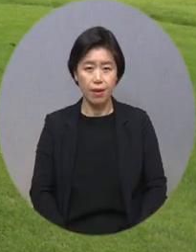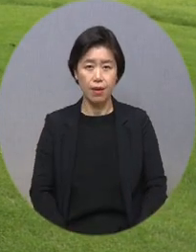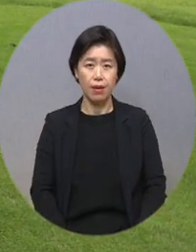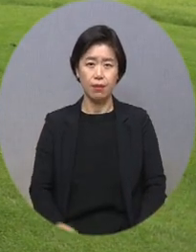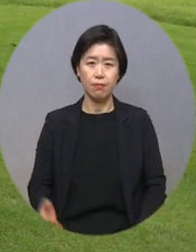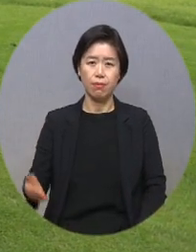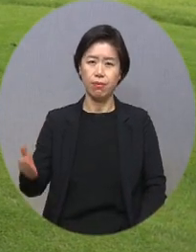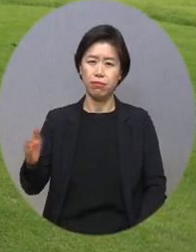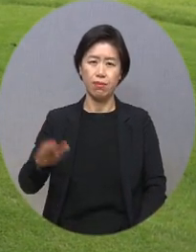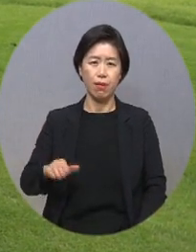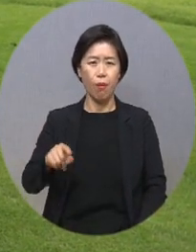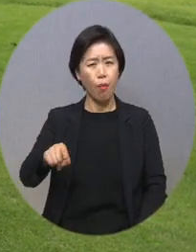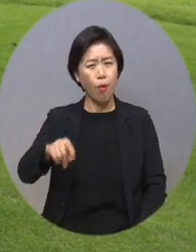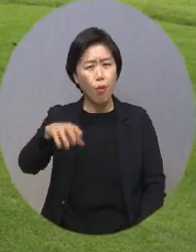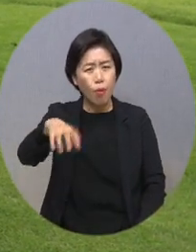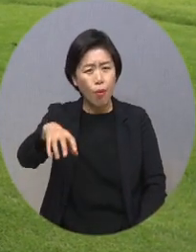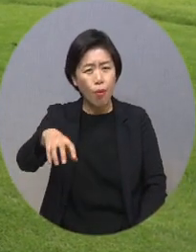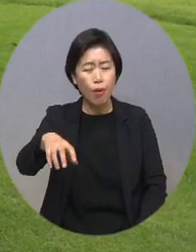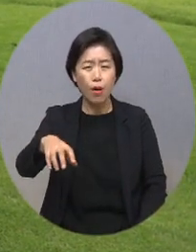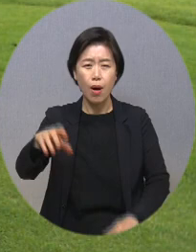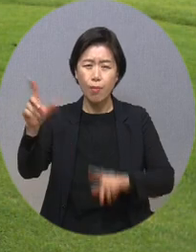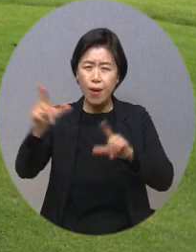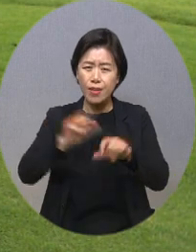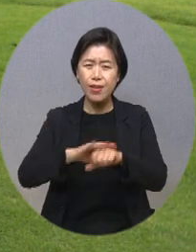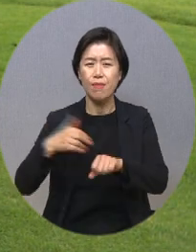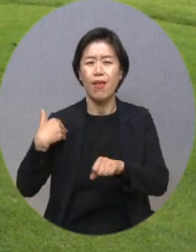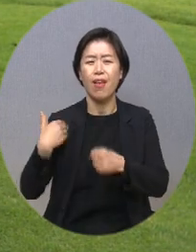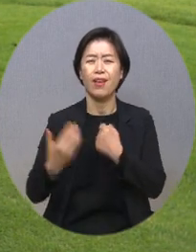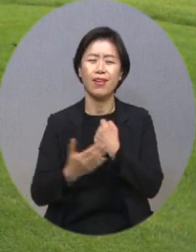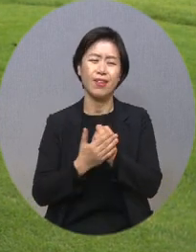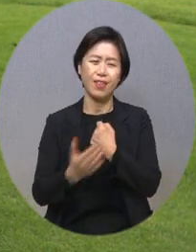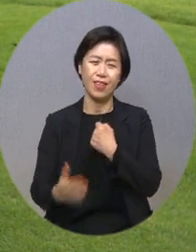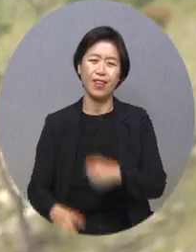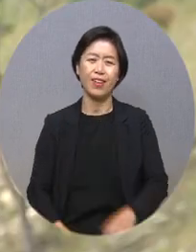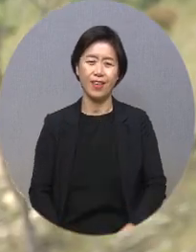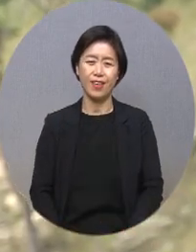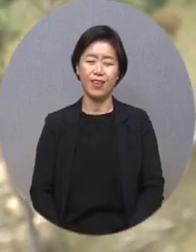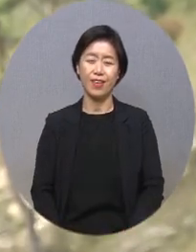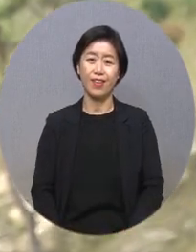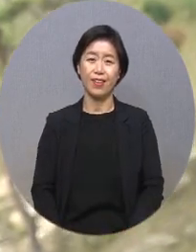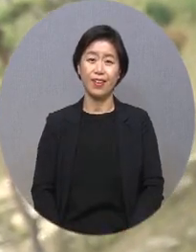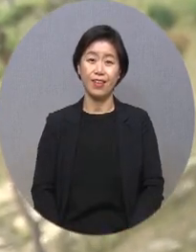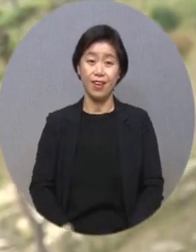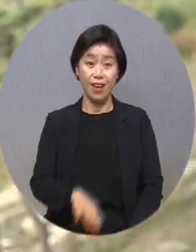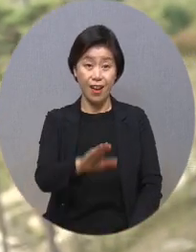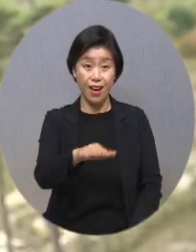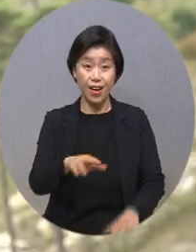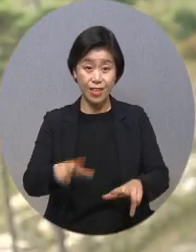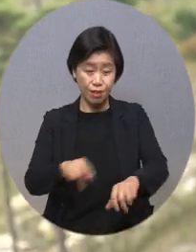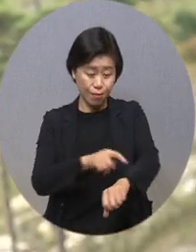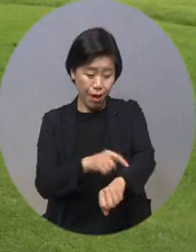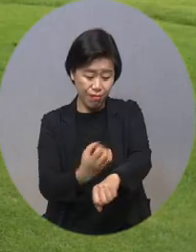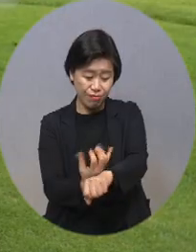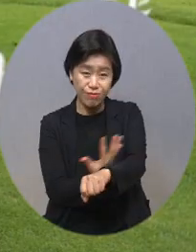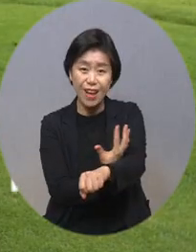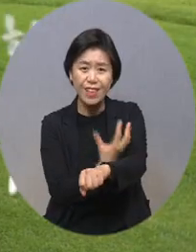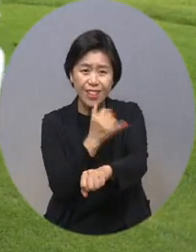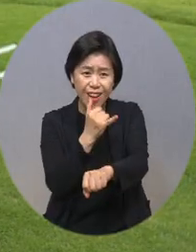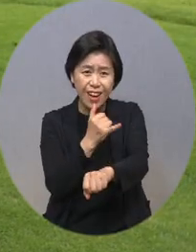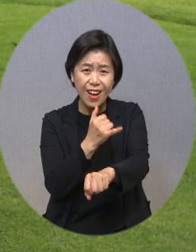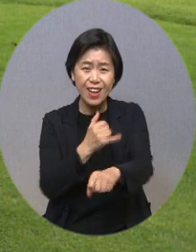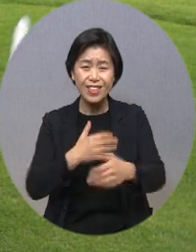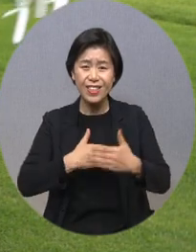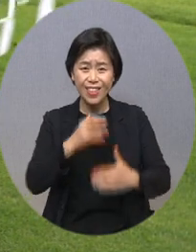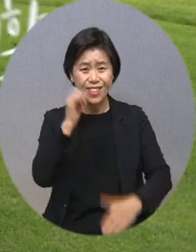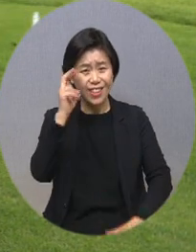건지 몰랐지. 왜냐면 나는 오히려 첫홀 안 쳤으면 좋겠다고 했고 영훈이가 첫홀을 쳤으면 좋겠다고. 아니 근데 오빠 지금 팔에 있는 털이 다 섰어. 어? 아 지금